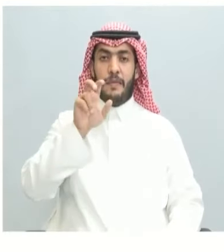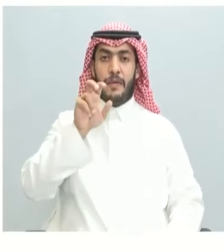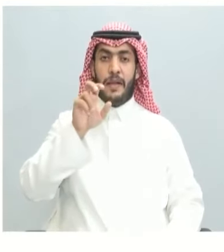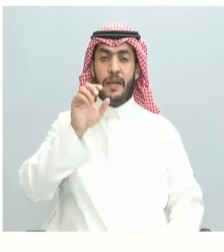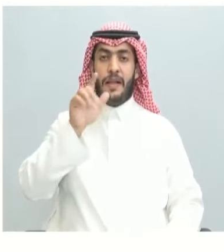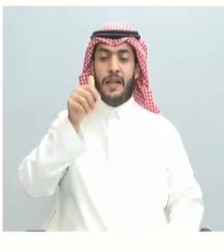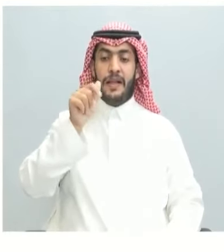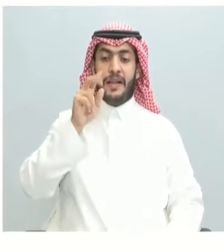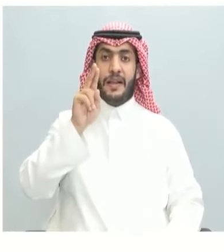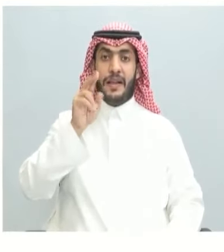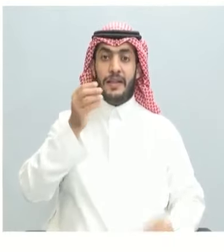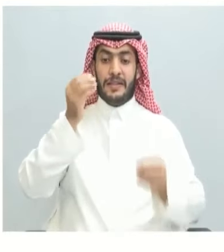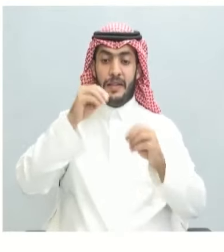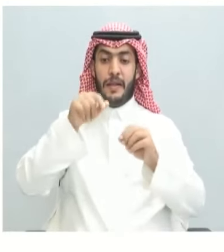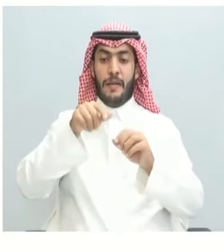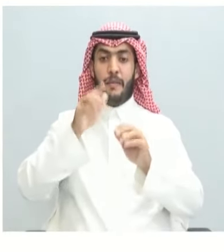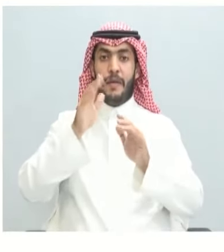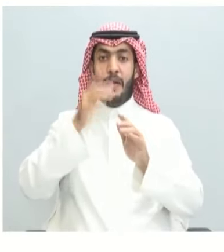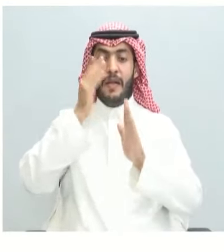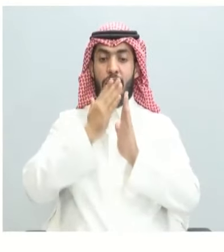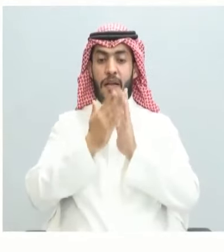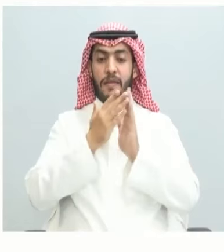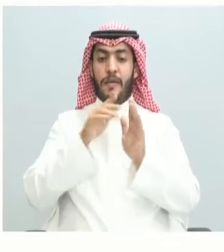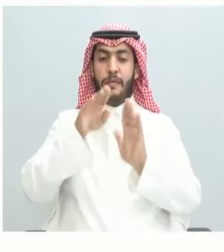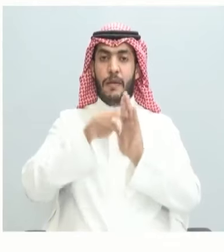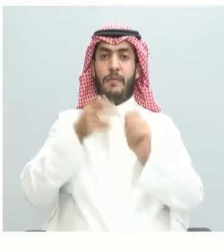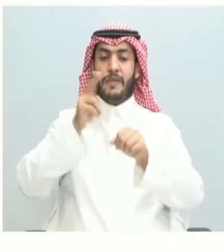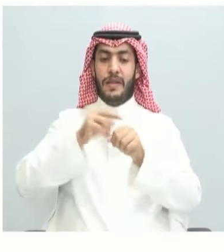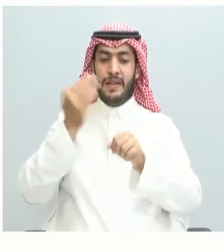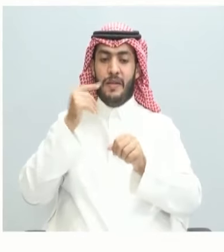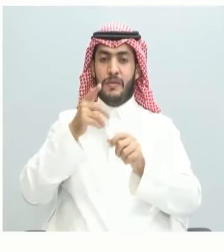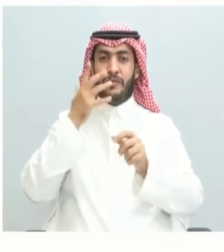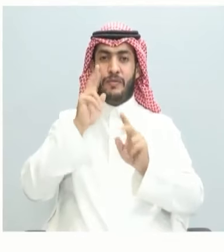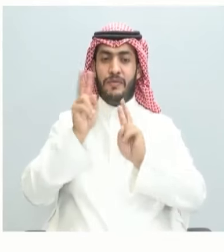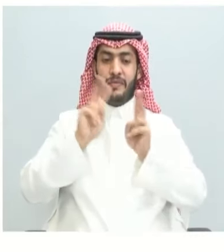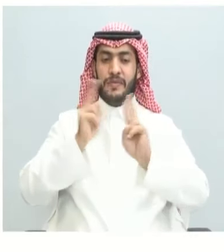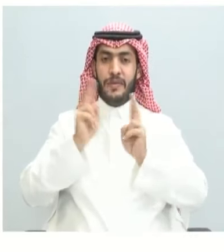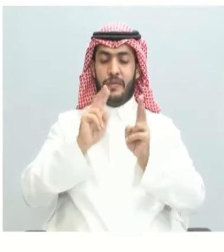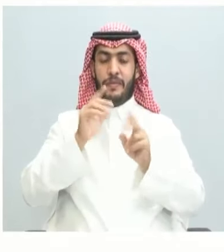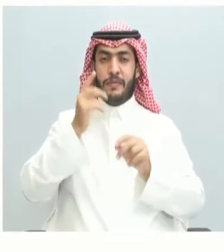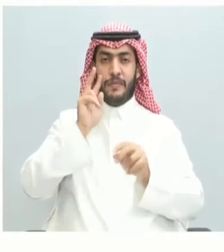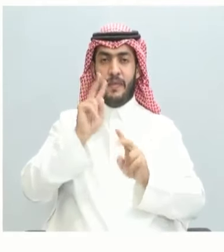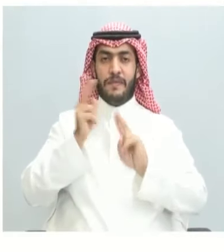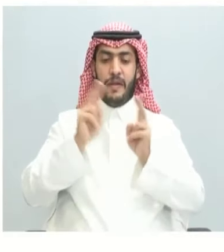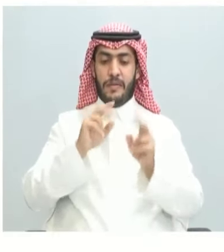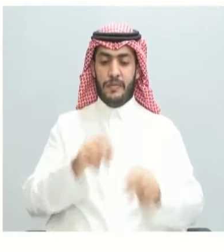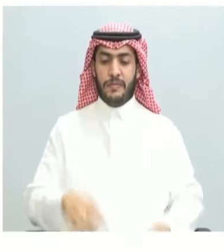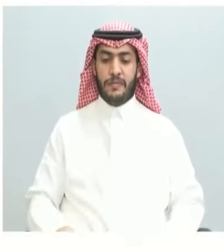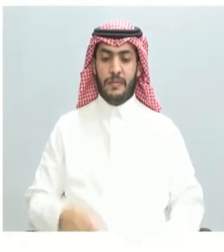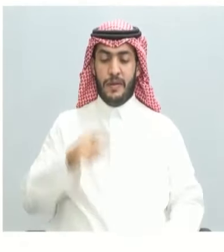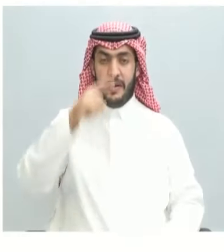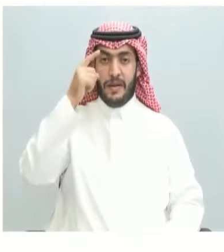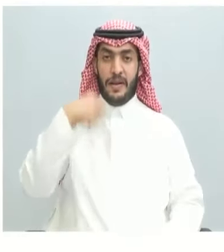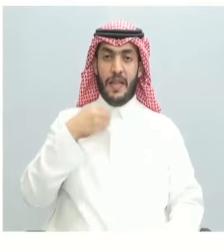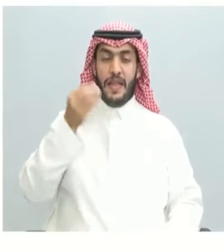اذا كنت عند الحافه الى المقطع البرمجي السابق ثم شغله وشاهد الفرق ماذا سيحصل اذا قمنا